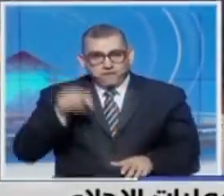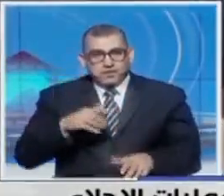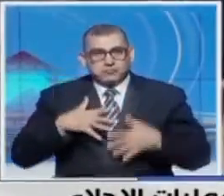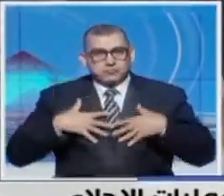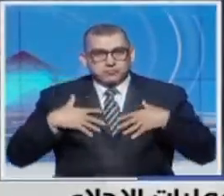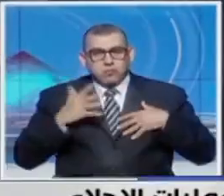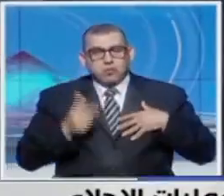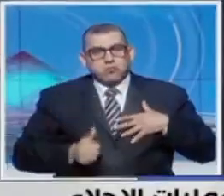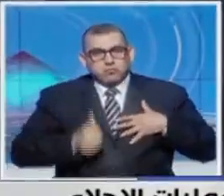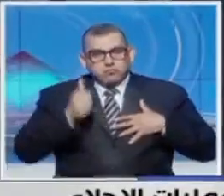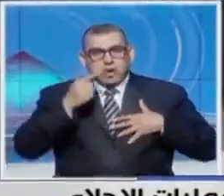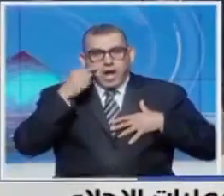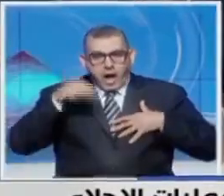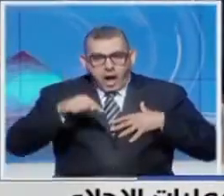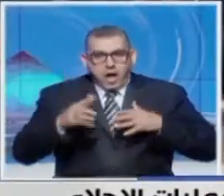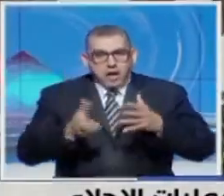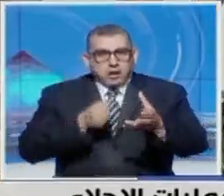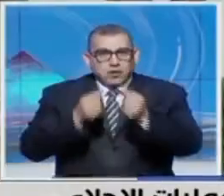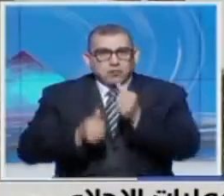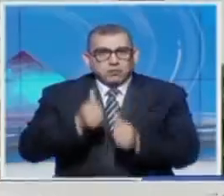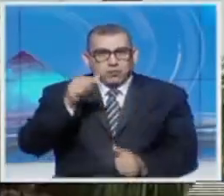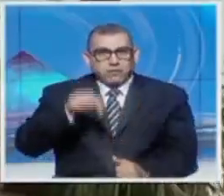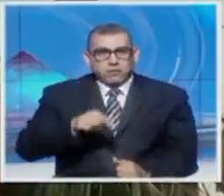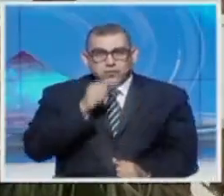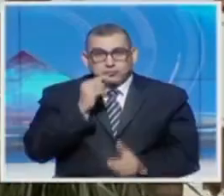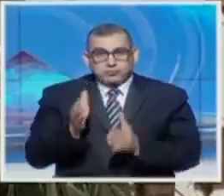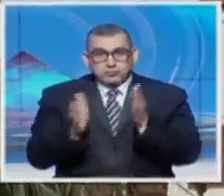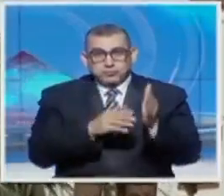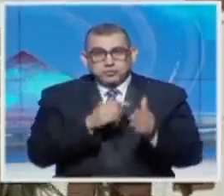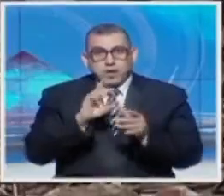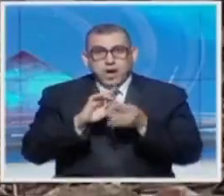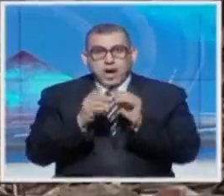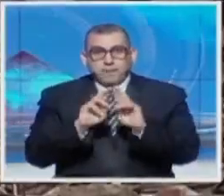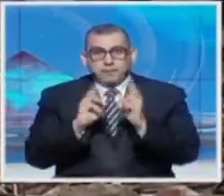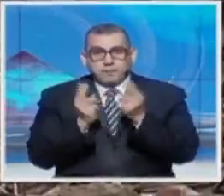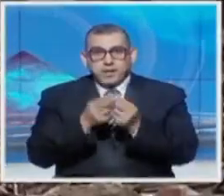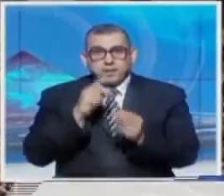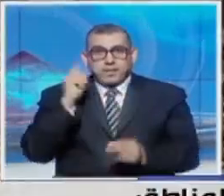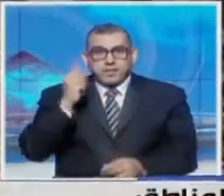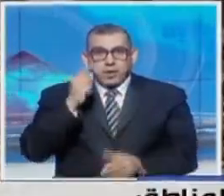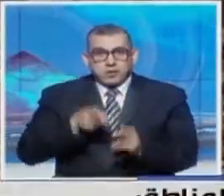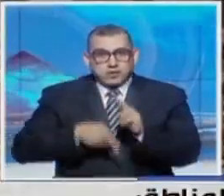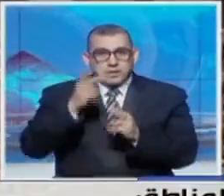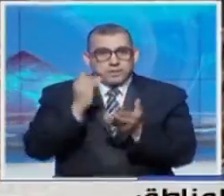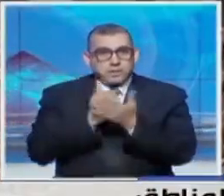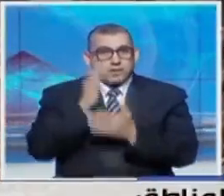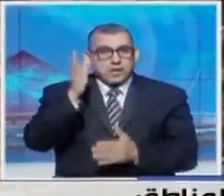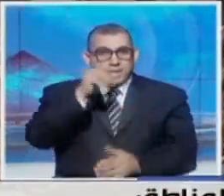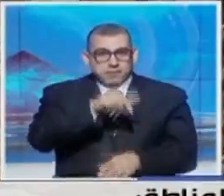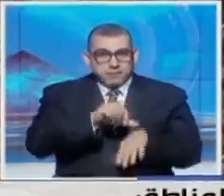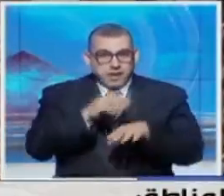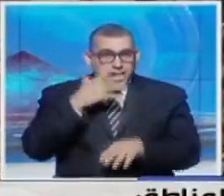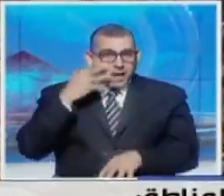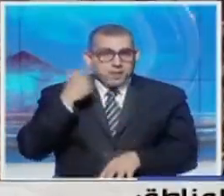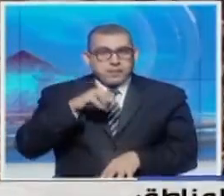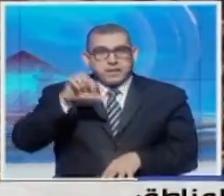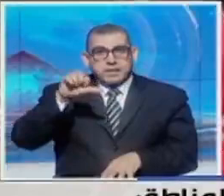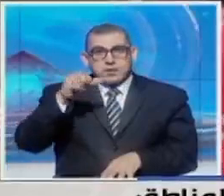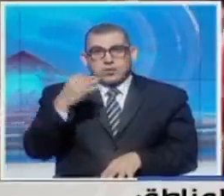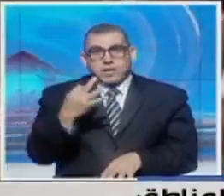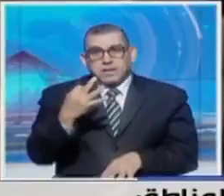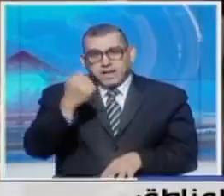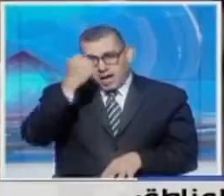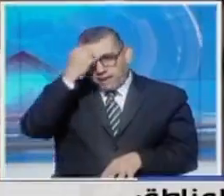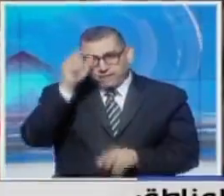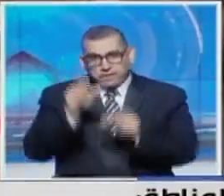أمل بالعثور على أحياء. من جانبها قالت المنظمة الدولية للهجرة في ليبيا إن نحو